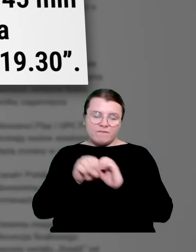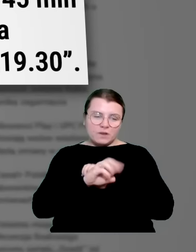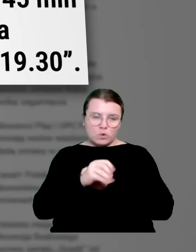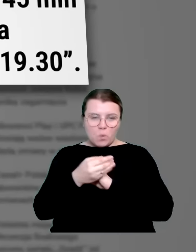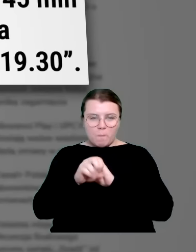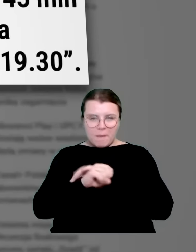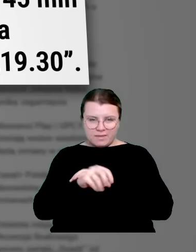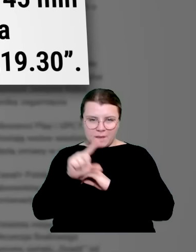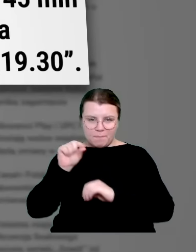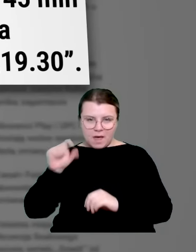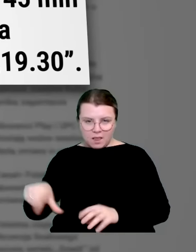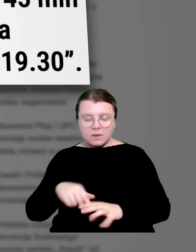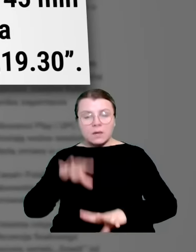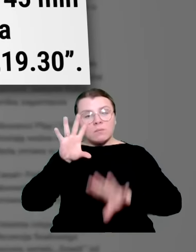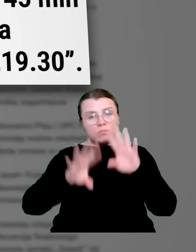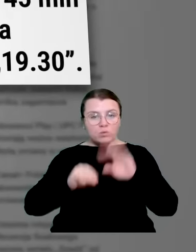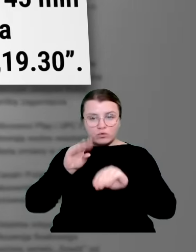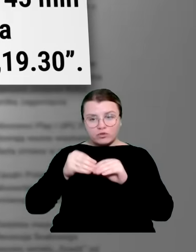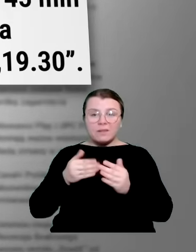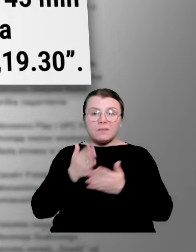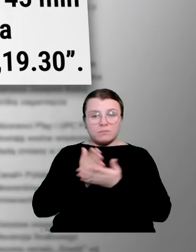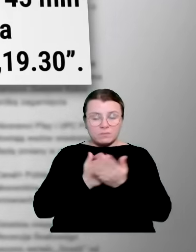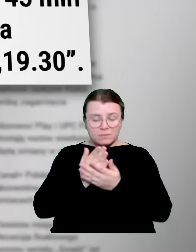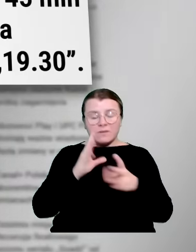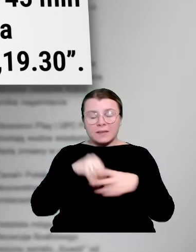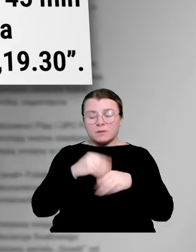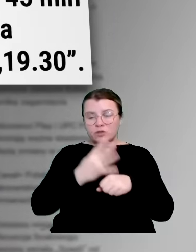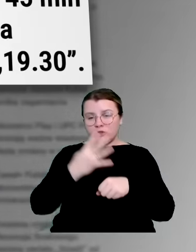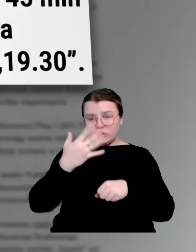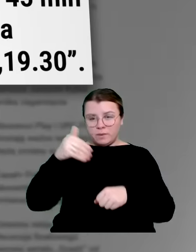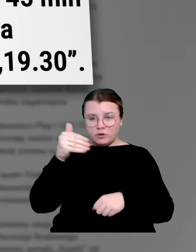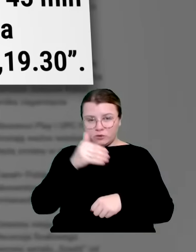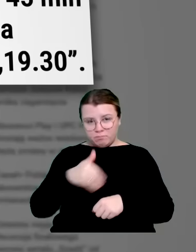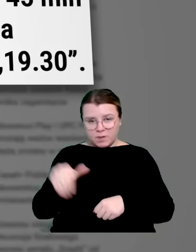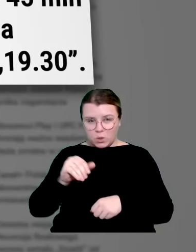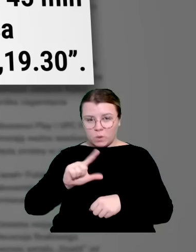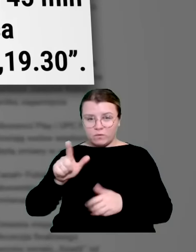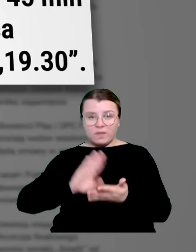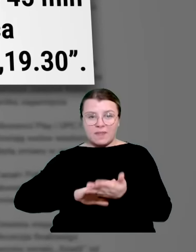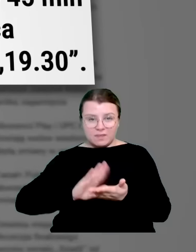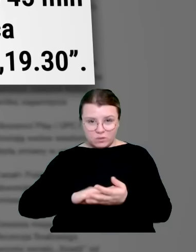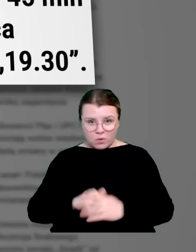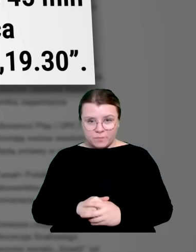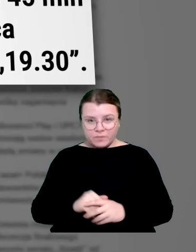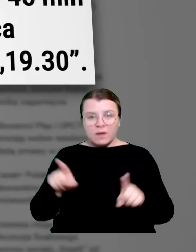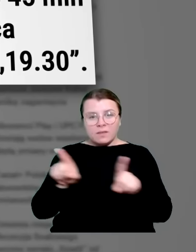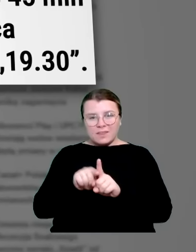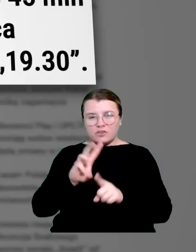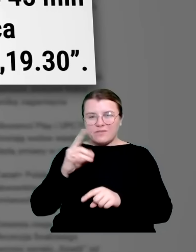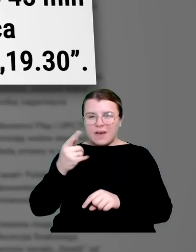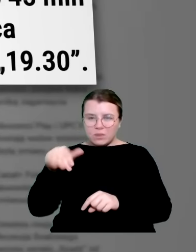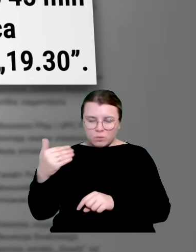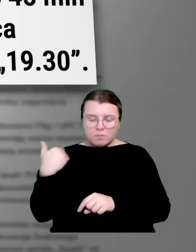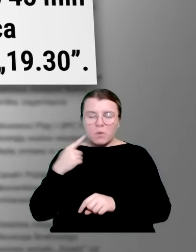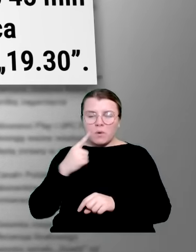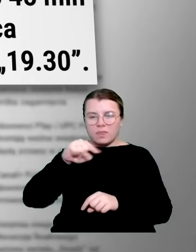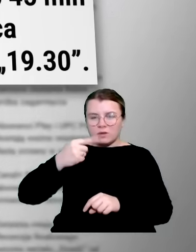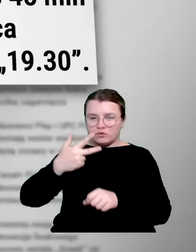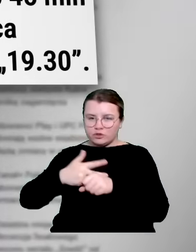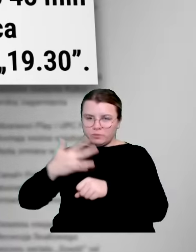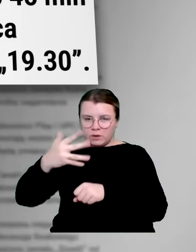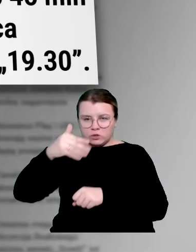Budżet przeznaczony do obsługi to 45 milionów złotych netto. Wadium wynosi 1 350 000 złotych. W